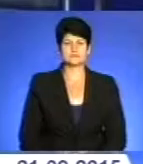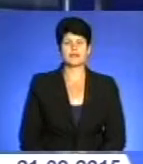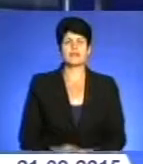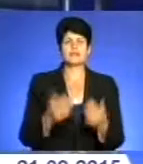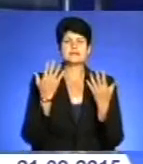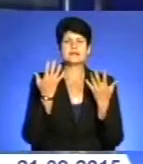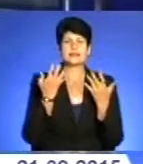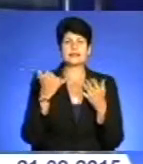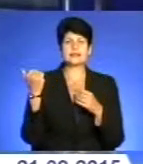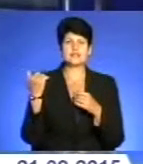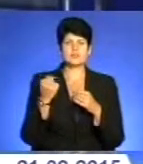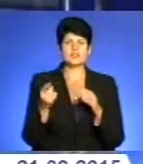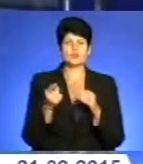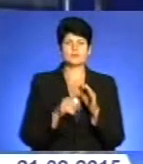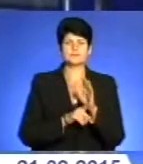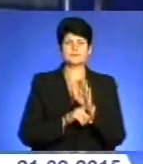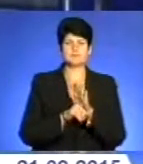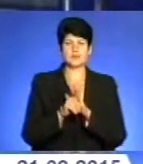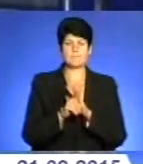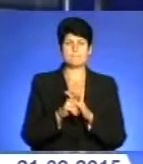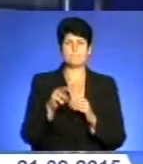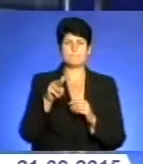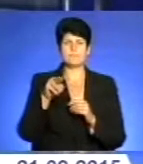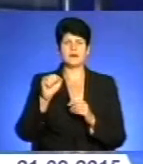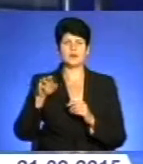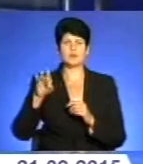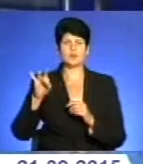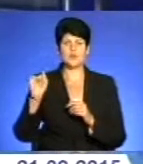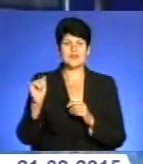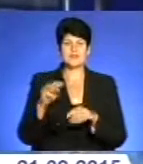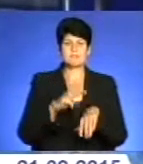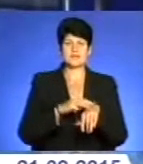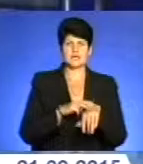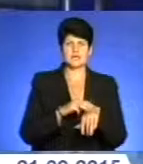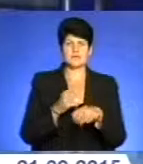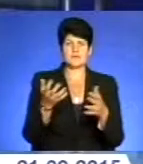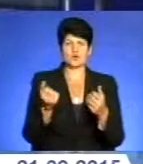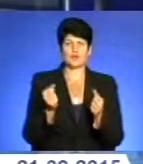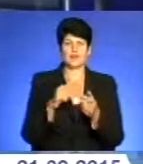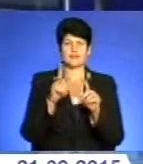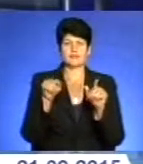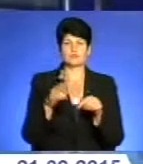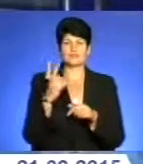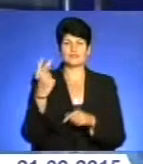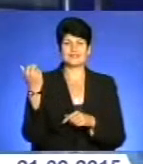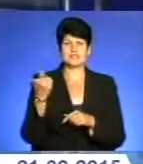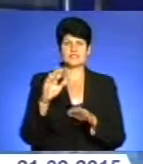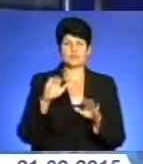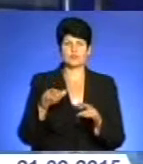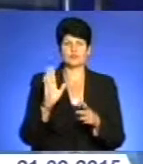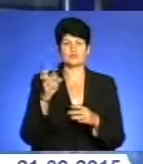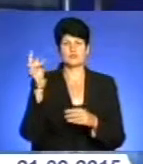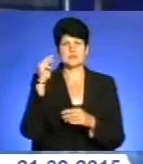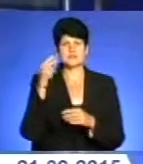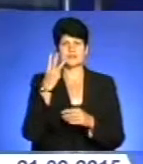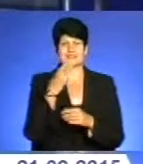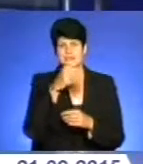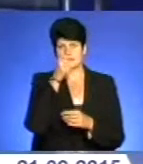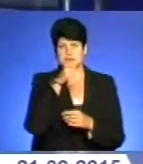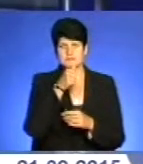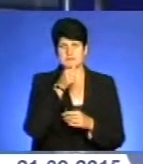кілька тижнів у Тернополі стартує набір у патрульну поліцію. Прийом анкет триватиме 2 тижні. Далі майбутні поліцейські 3 місяці проходитимуть навчання